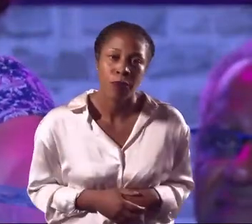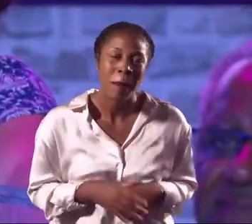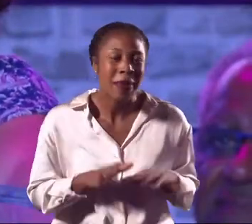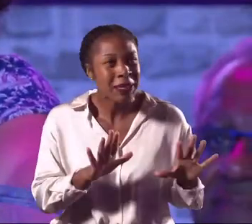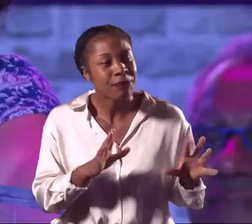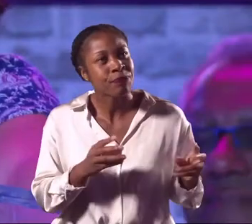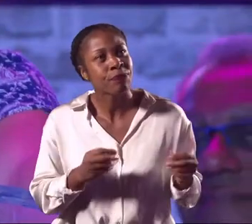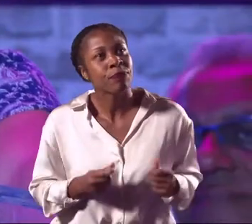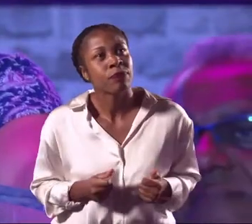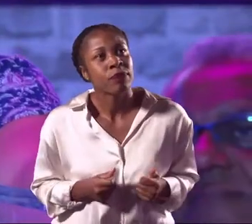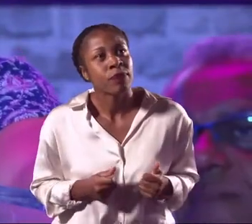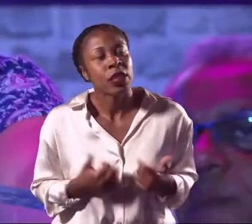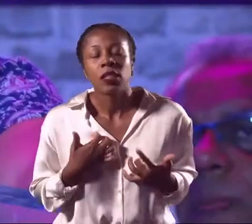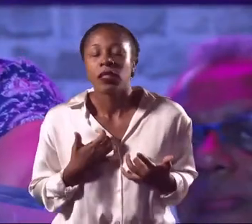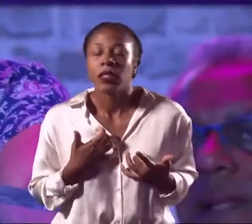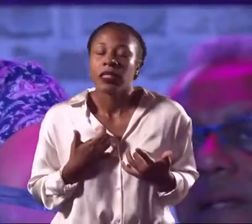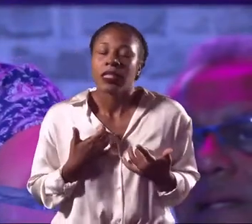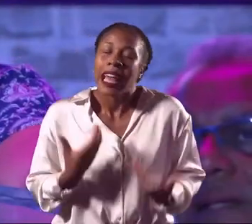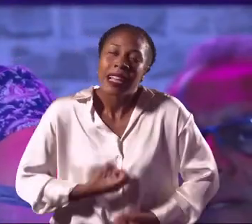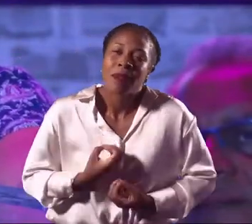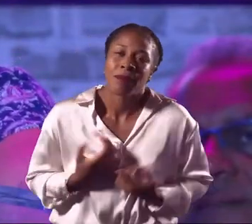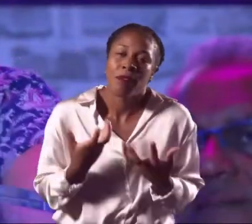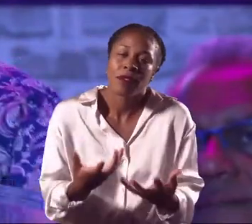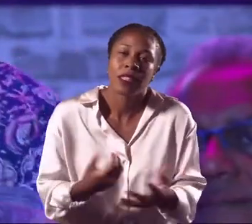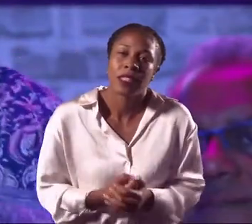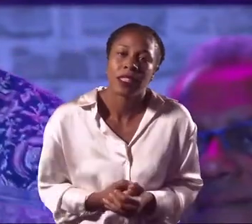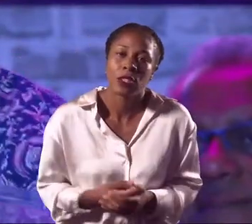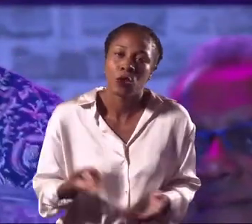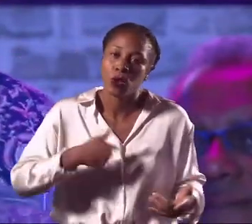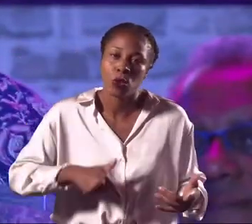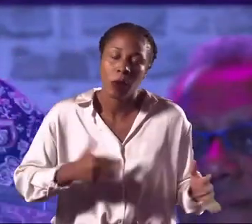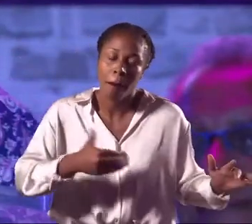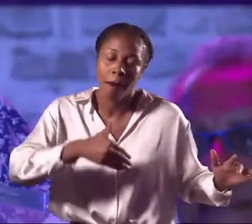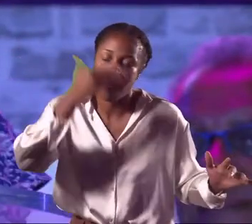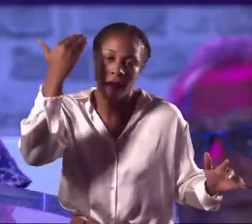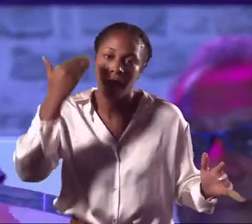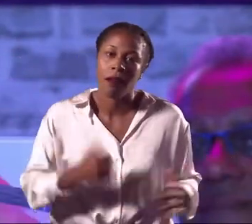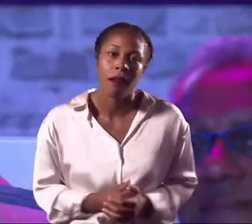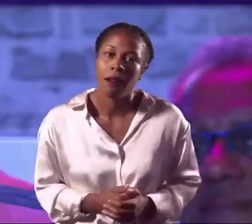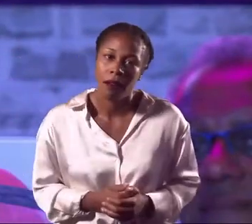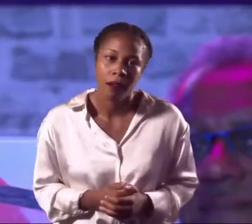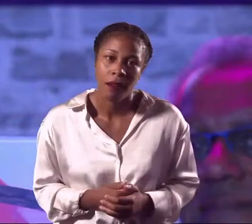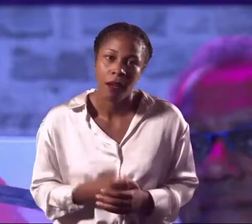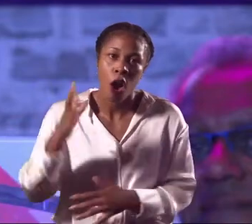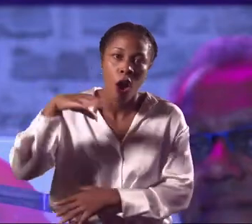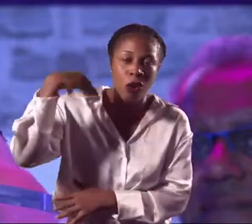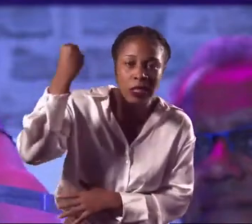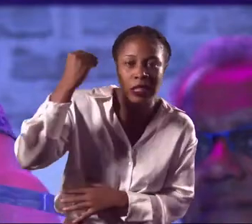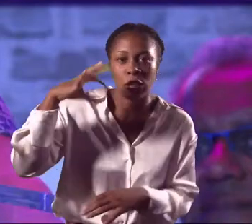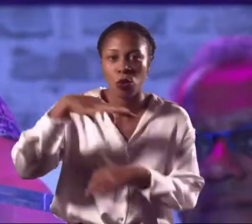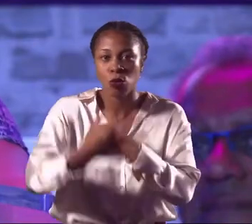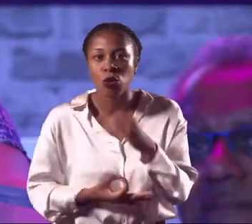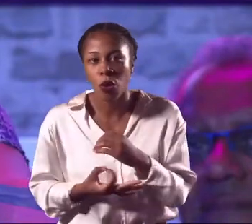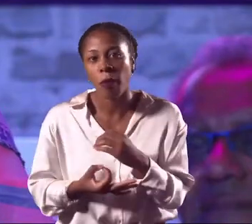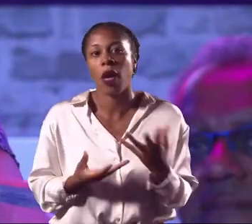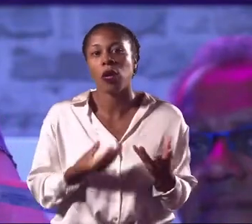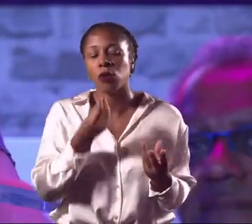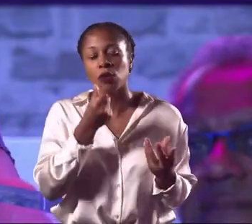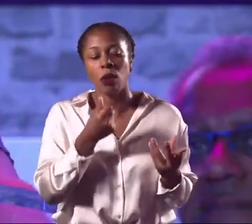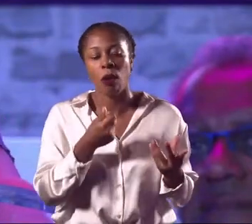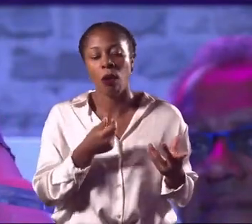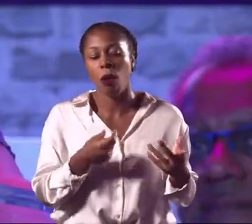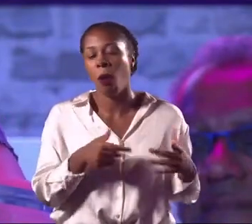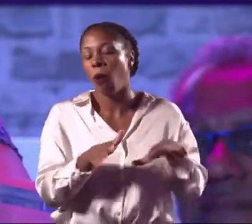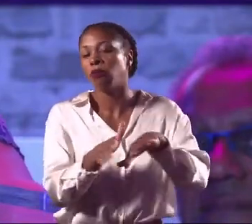Et moi, j'ai envie de dire qu'on en a assez. Assez des Antilles et des Outre-mer méprisés par